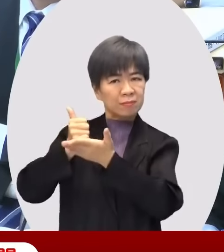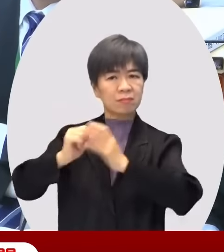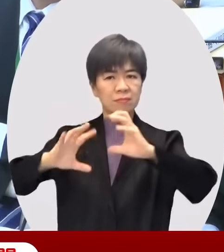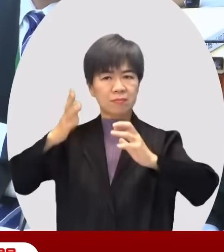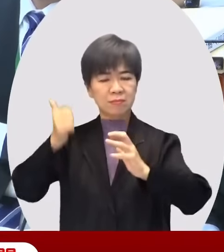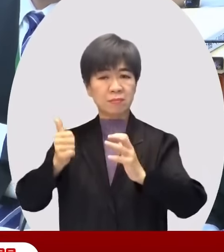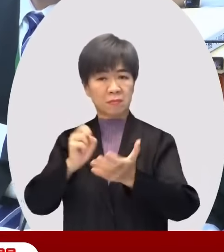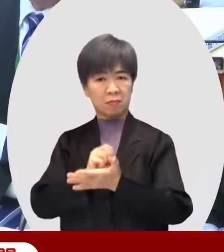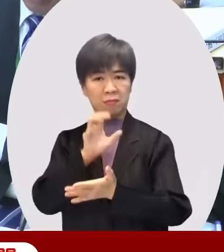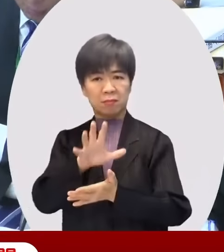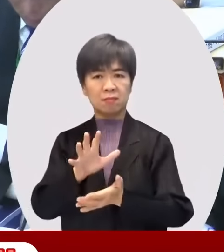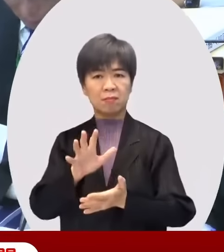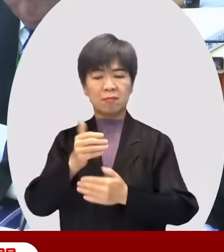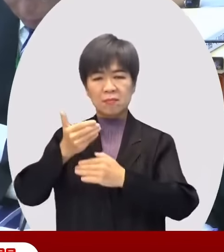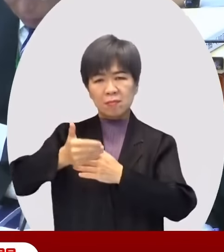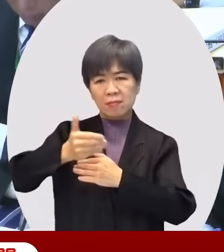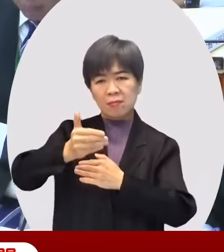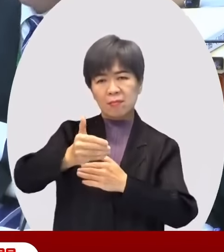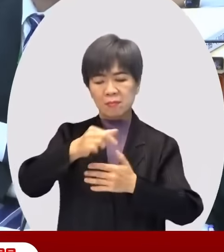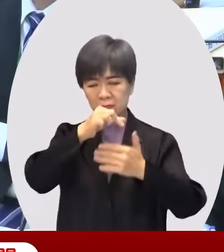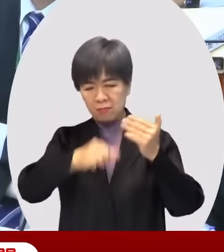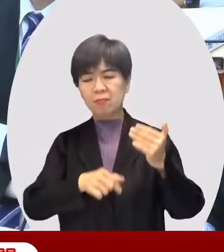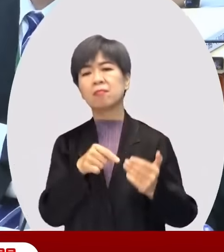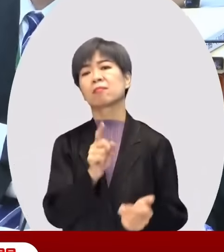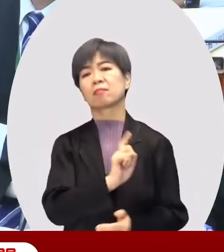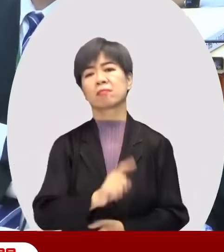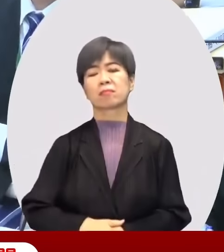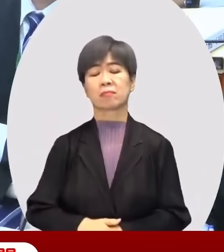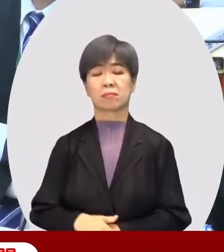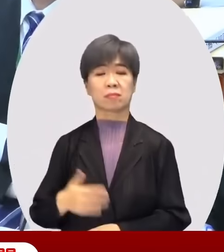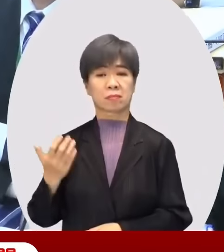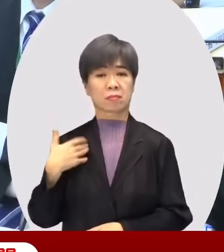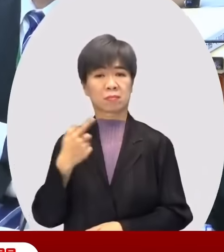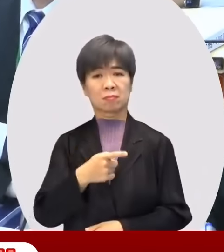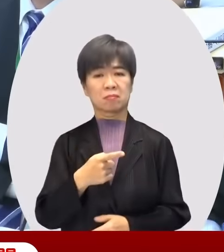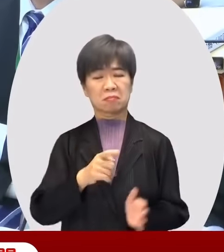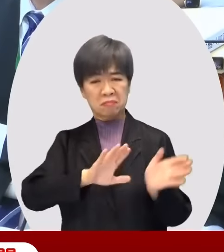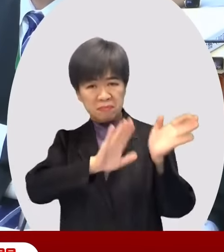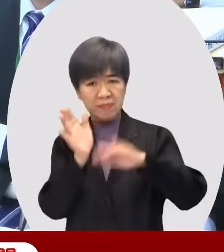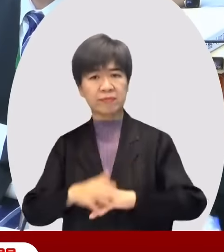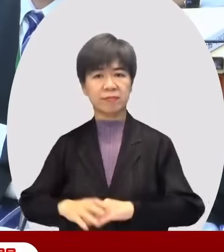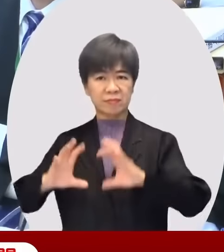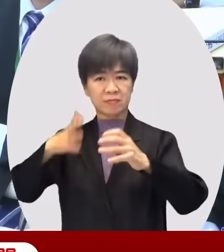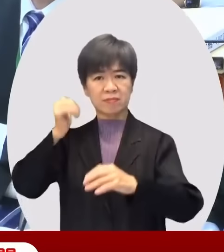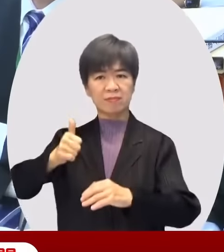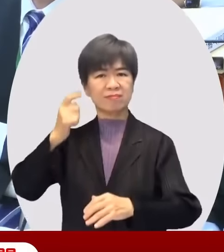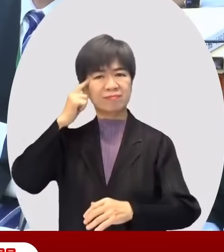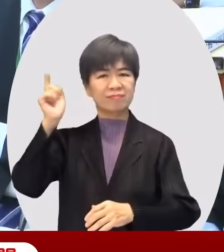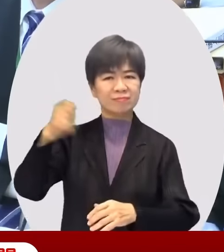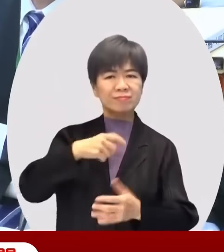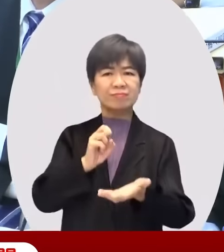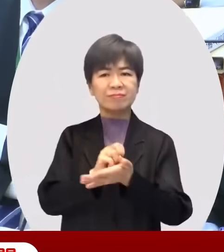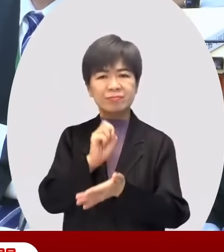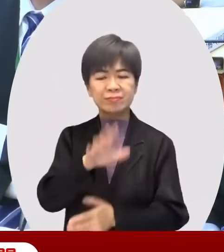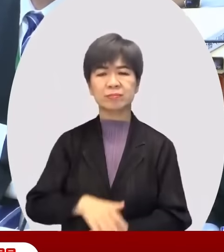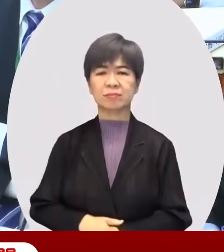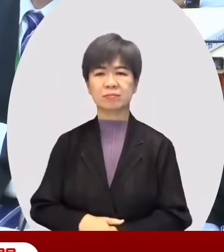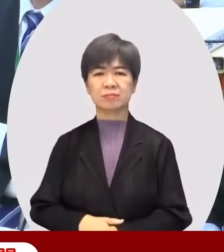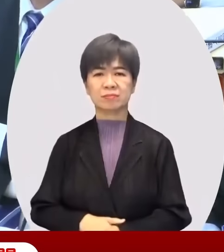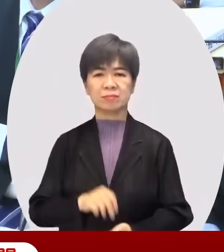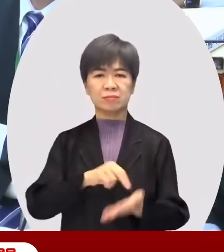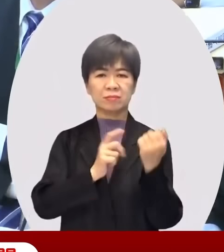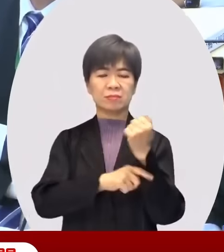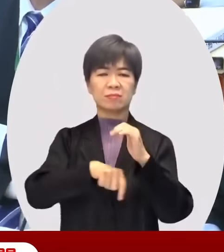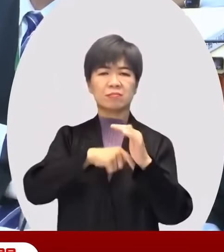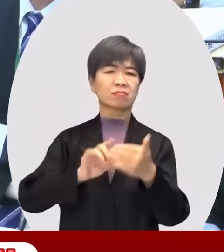统来进行国情报告的一些程序的规定。因为在过去的例子里面，其实总统几次想要来国情报告，结果都